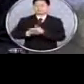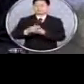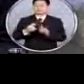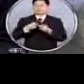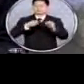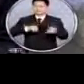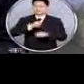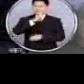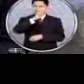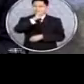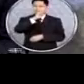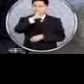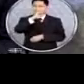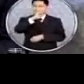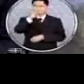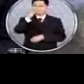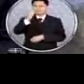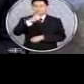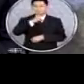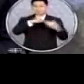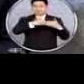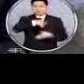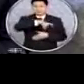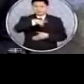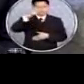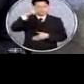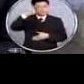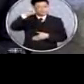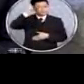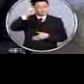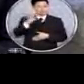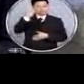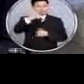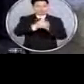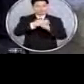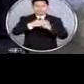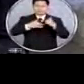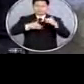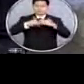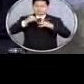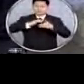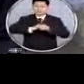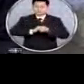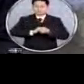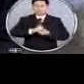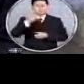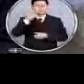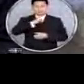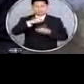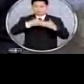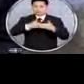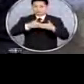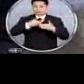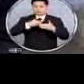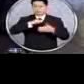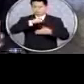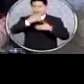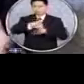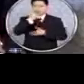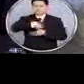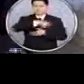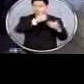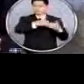签 ECFA 的同时也有签一个两岸智慧财产权保护的协议，所以台湾的电影可以无限制的到大陆去放映，